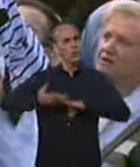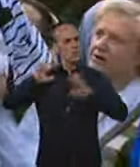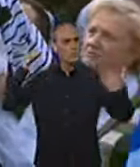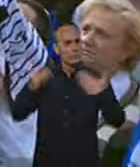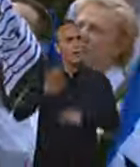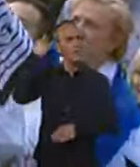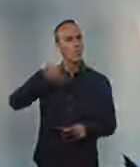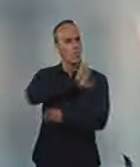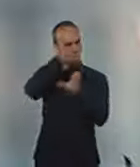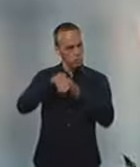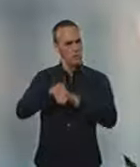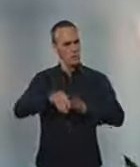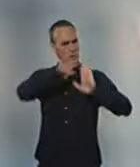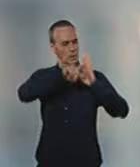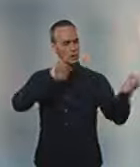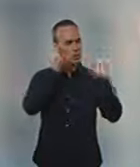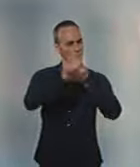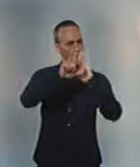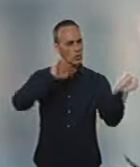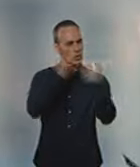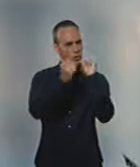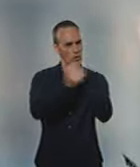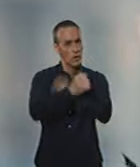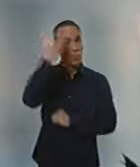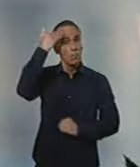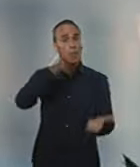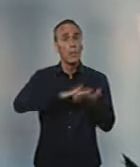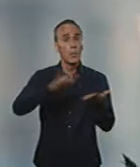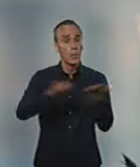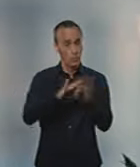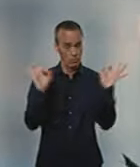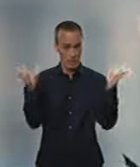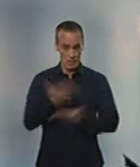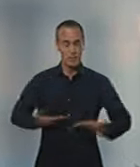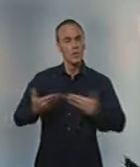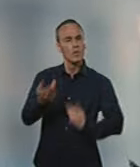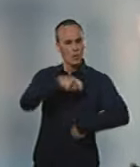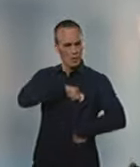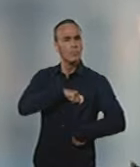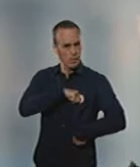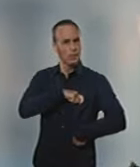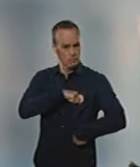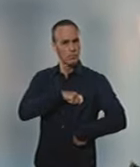François Fillon ce qu'il fallait faire nous connaîtrions aujourd'hui la situation de